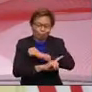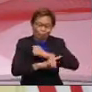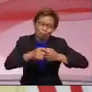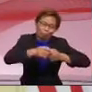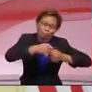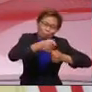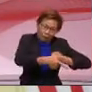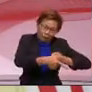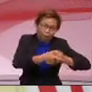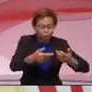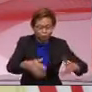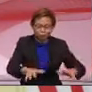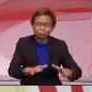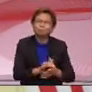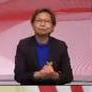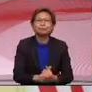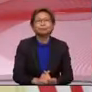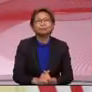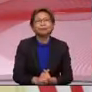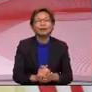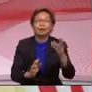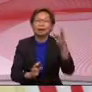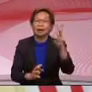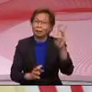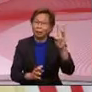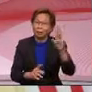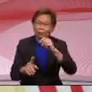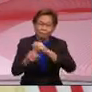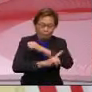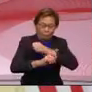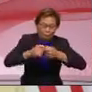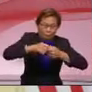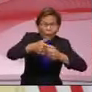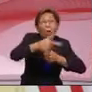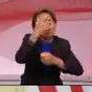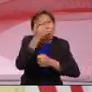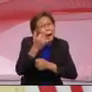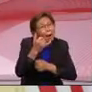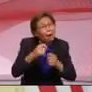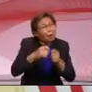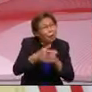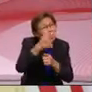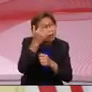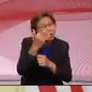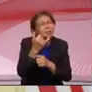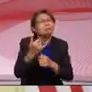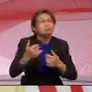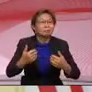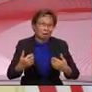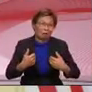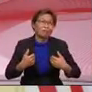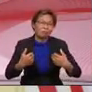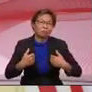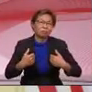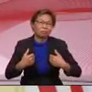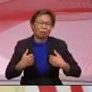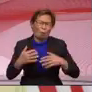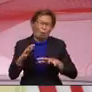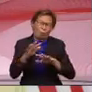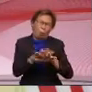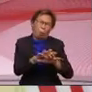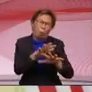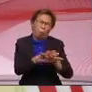kompaun. 16 dari mereka dikompaun kerana aktiviti dengan kehadiran yang